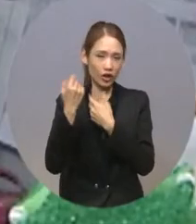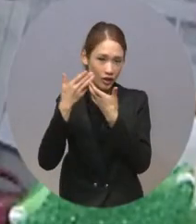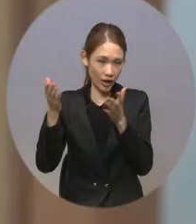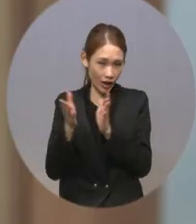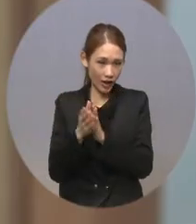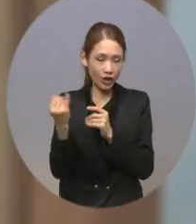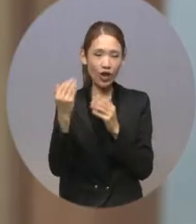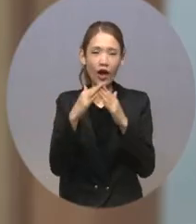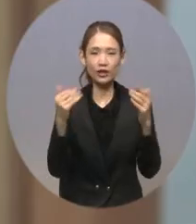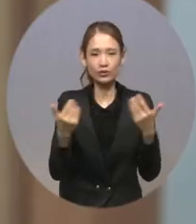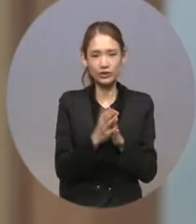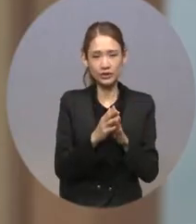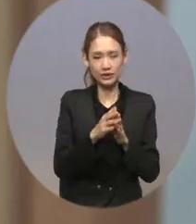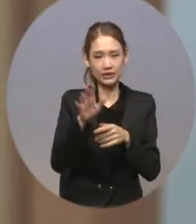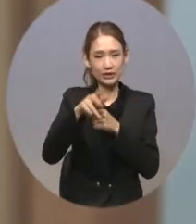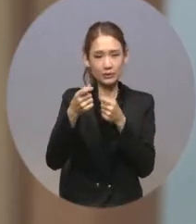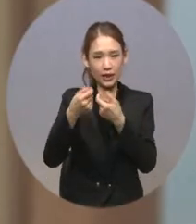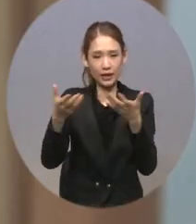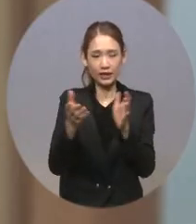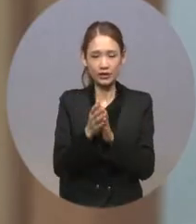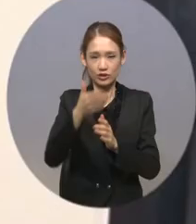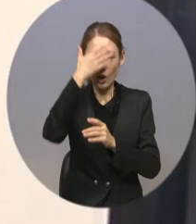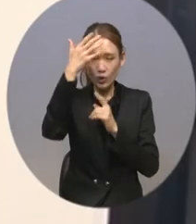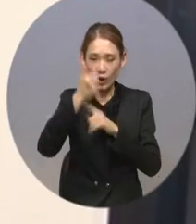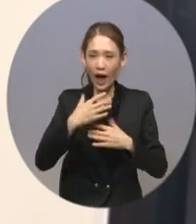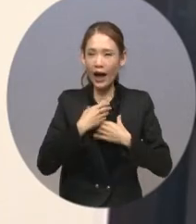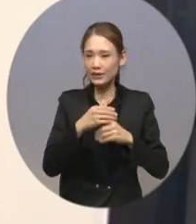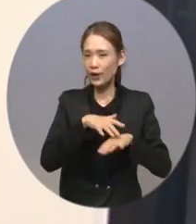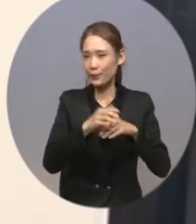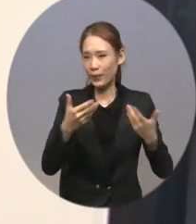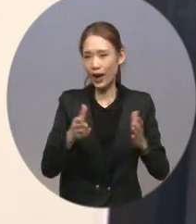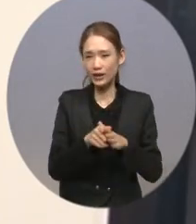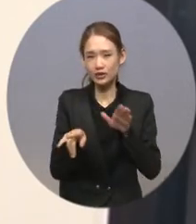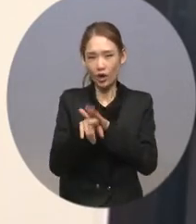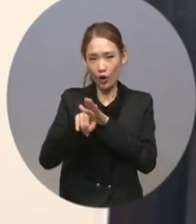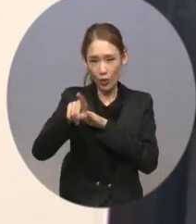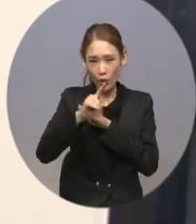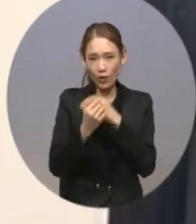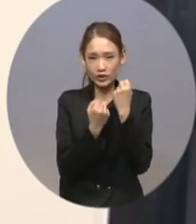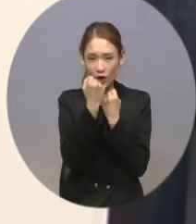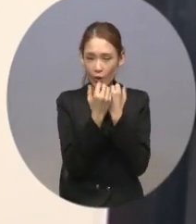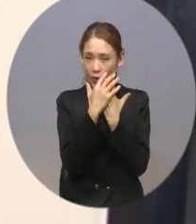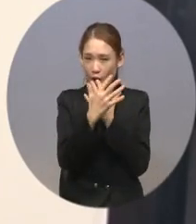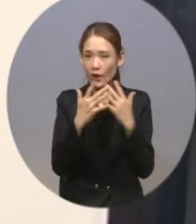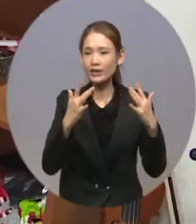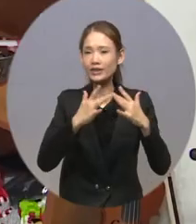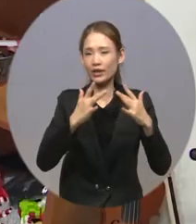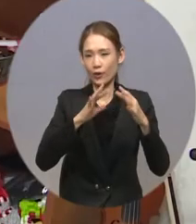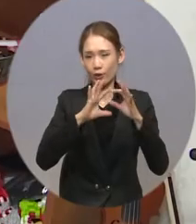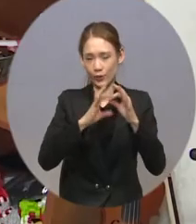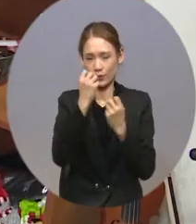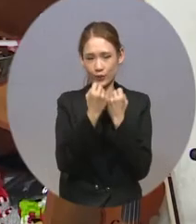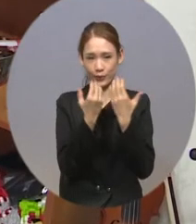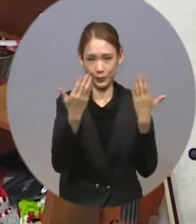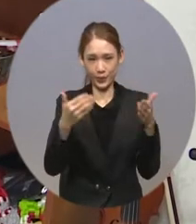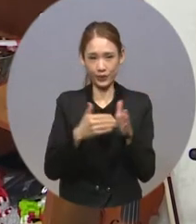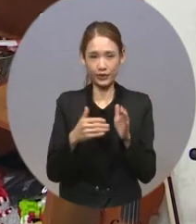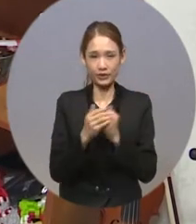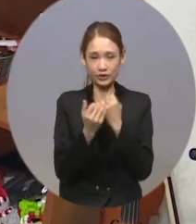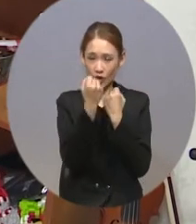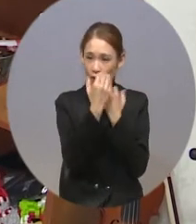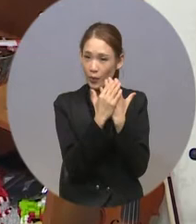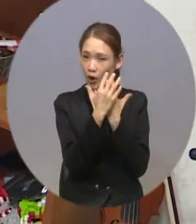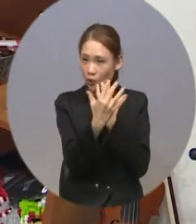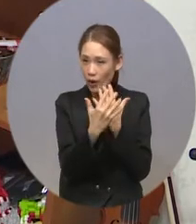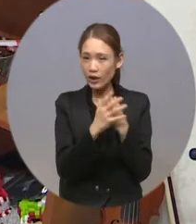25일 지방자치단체 청소 4 난 전망 선도 사업 설명회를 온라인으로 실시했습니다 설명에서는